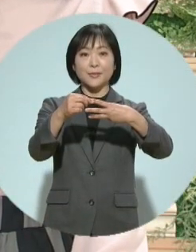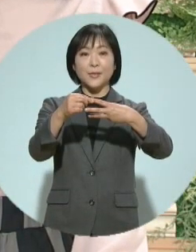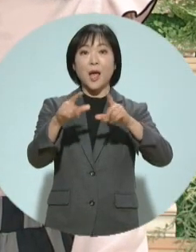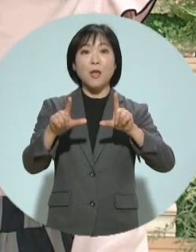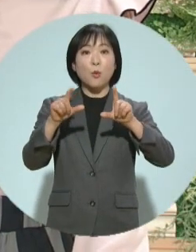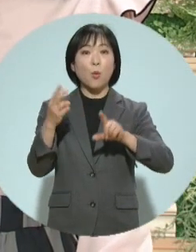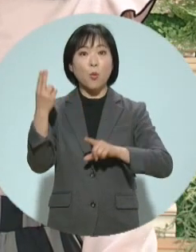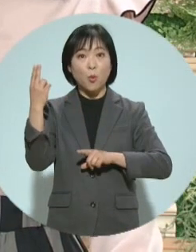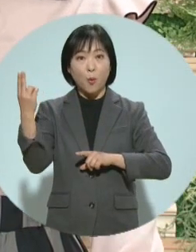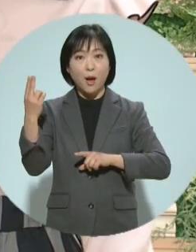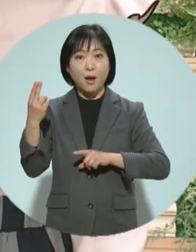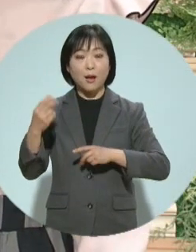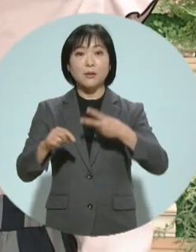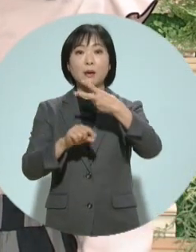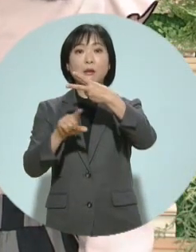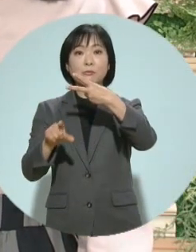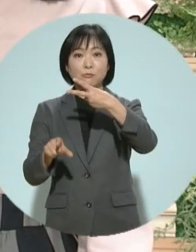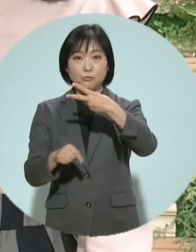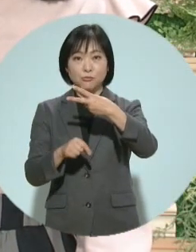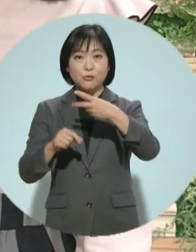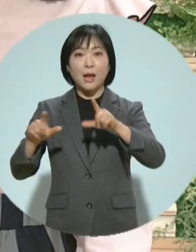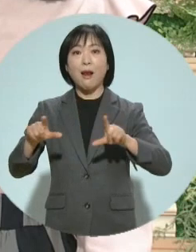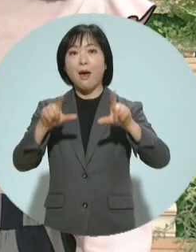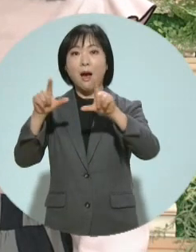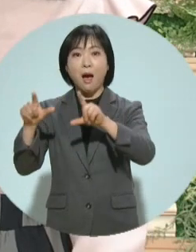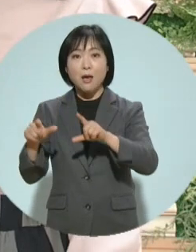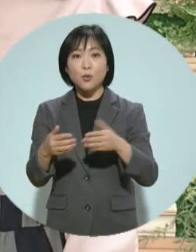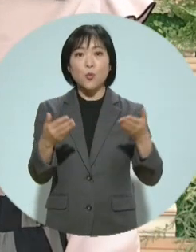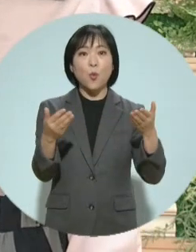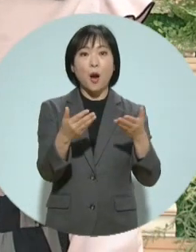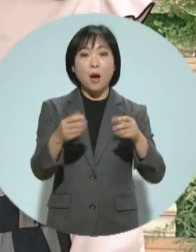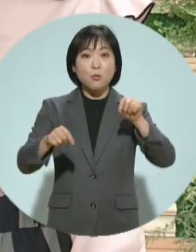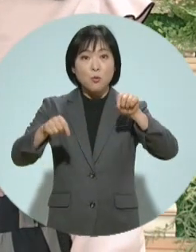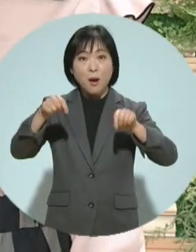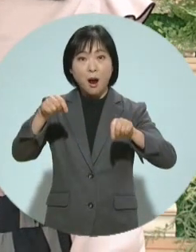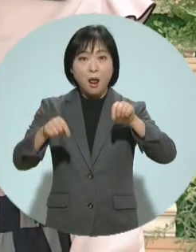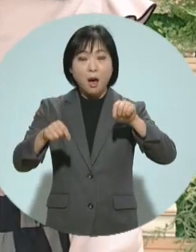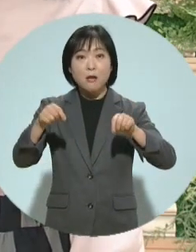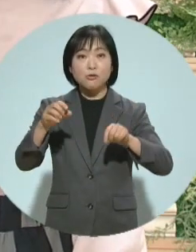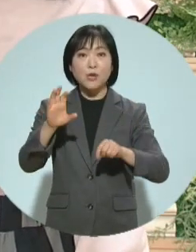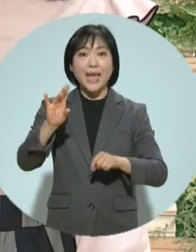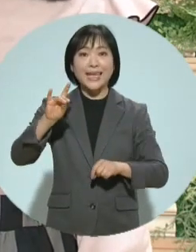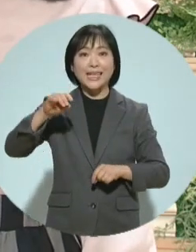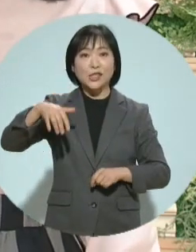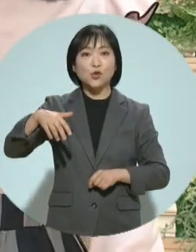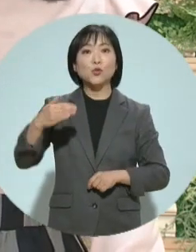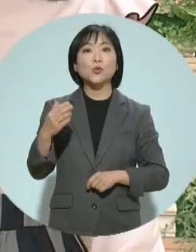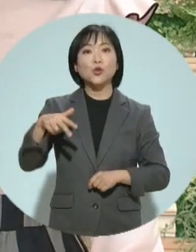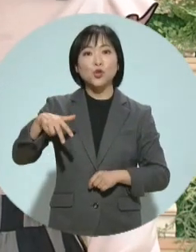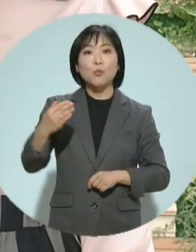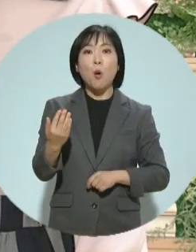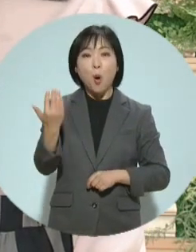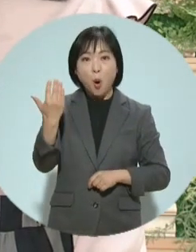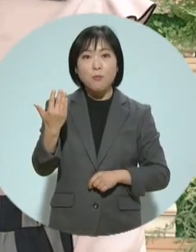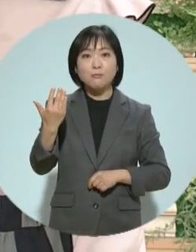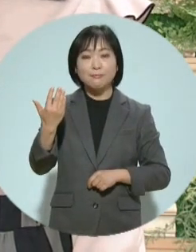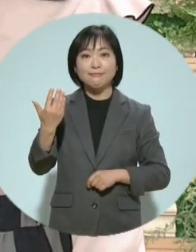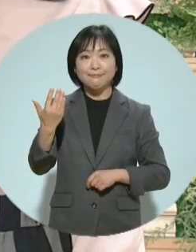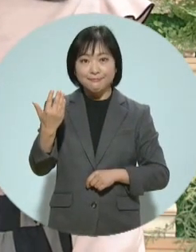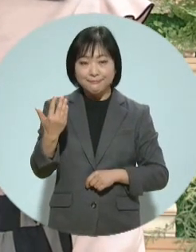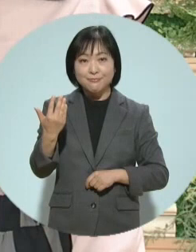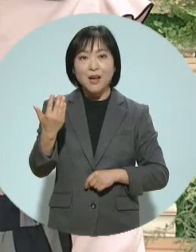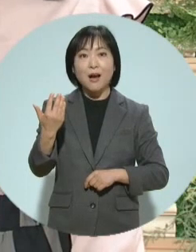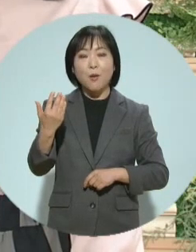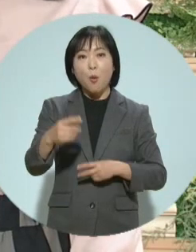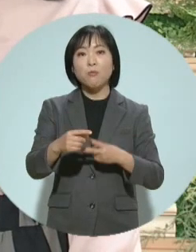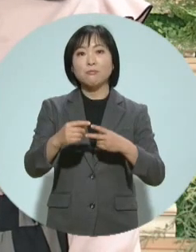東京都は来月ライフワークバランスエキスポ東京2023をリアルとオンラインで同